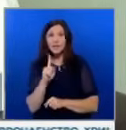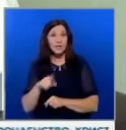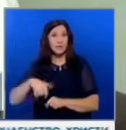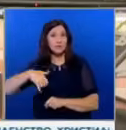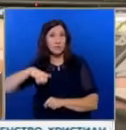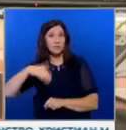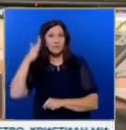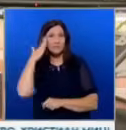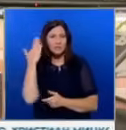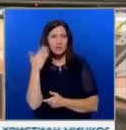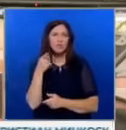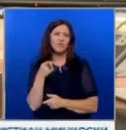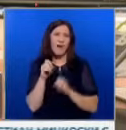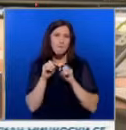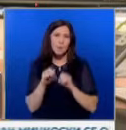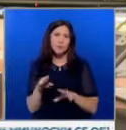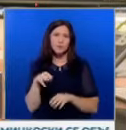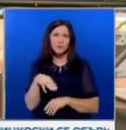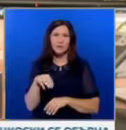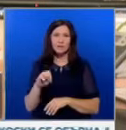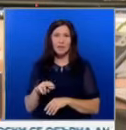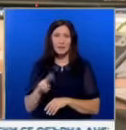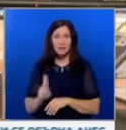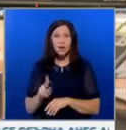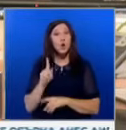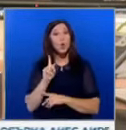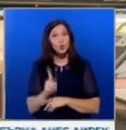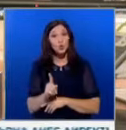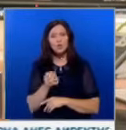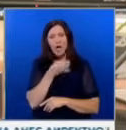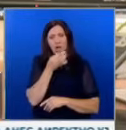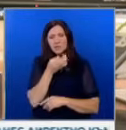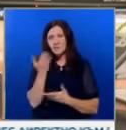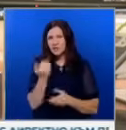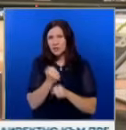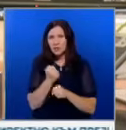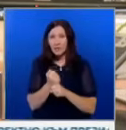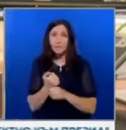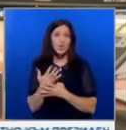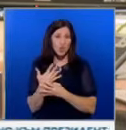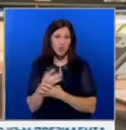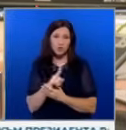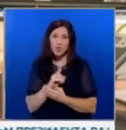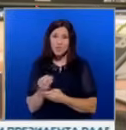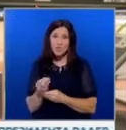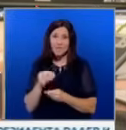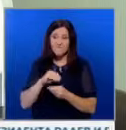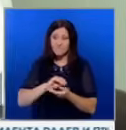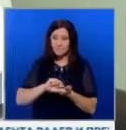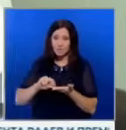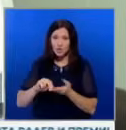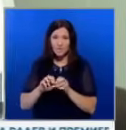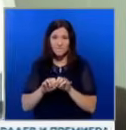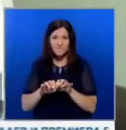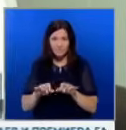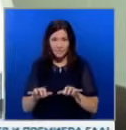в министерство? Това е пропуск на телковете, които са свикнали да работят ръчно и не въвеждат информацията.